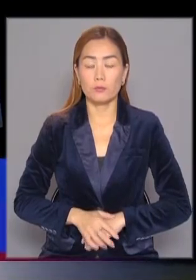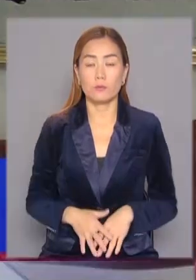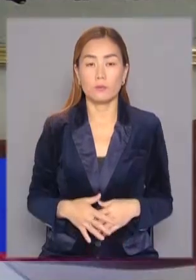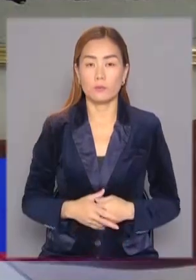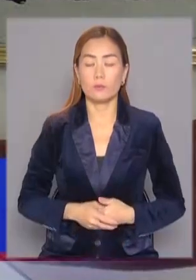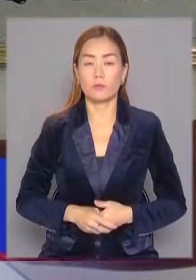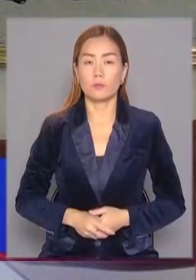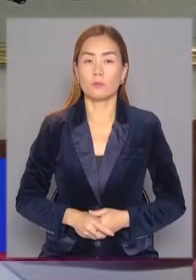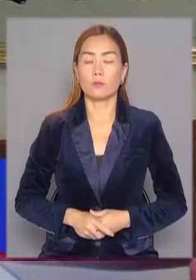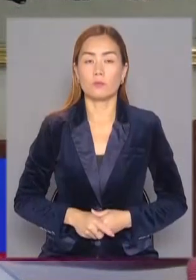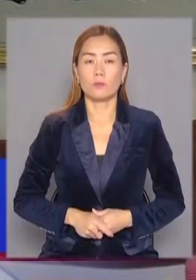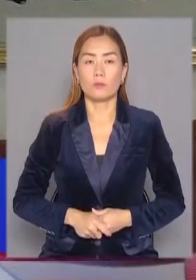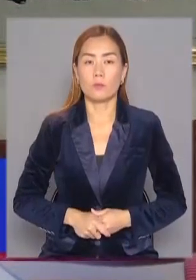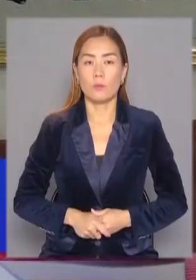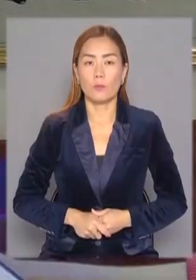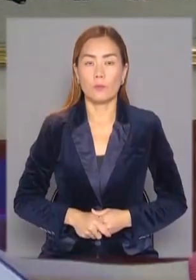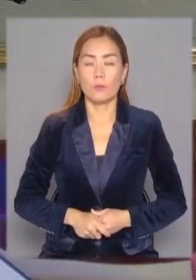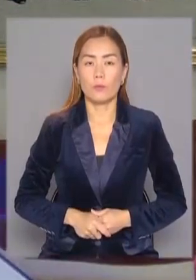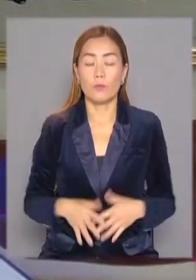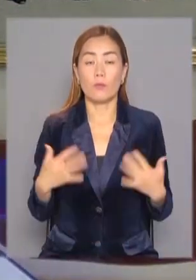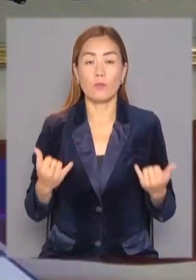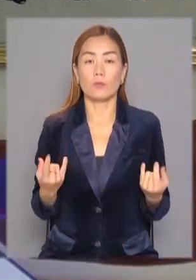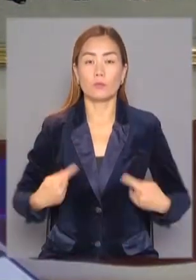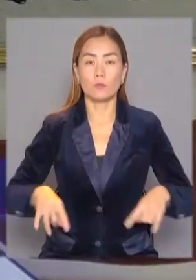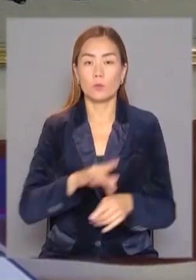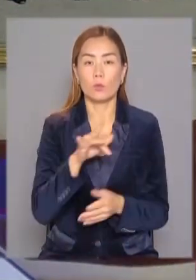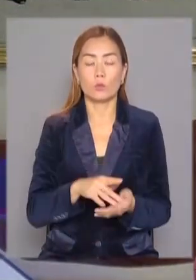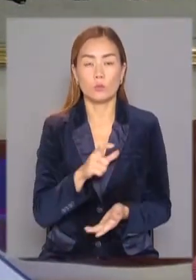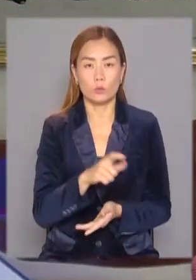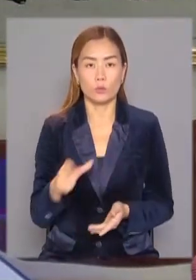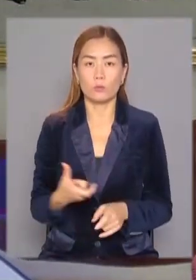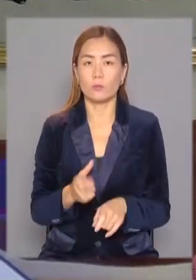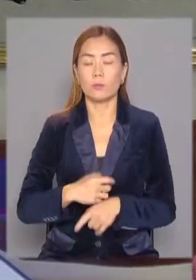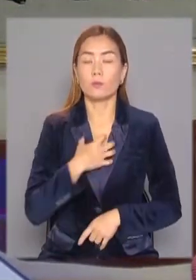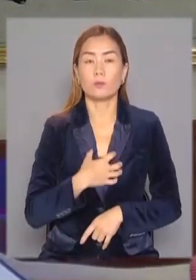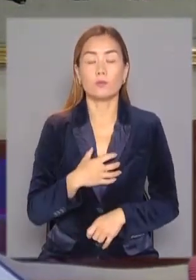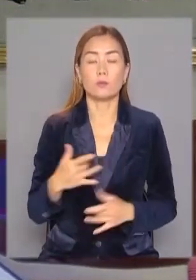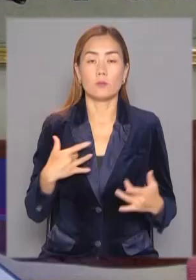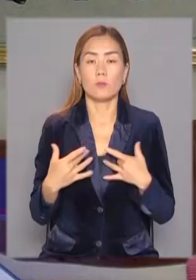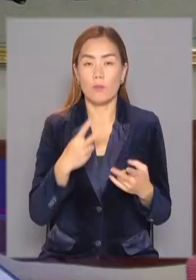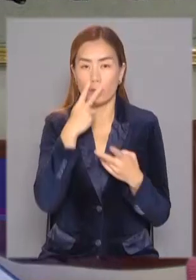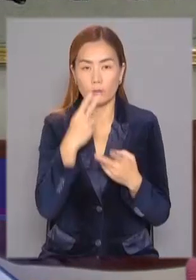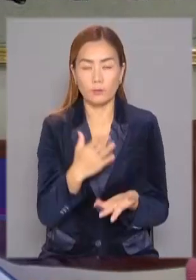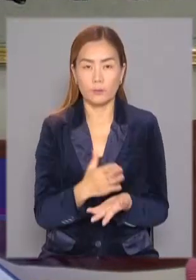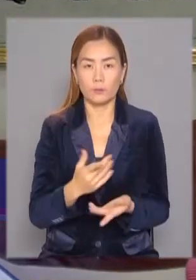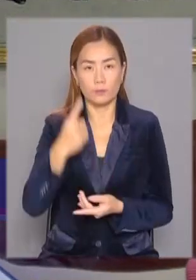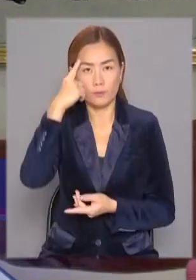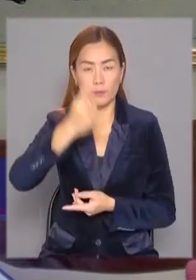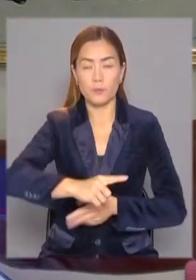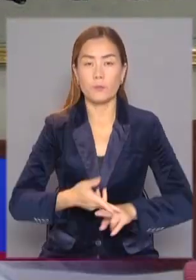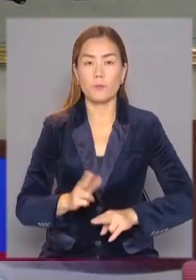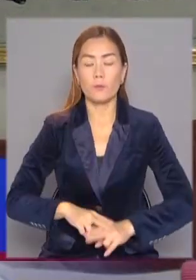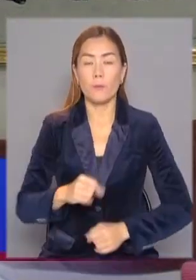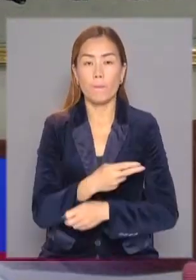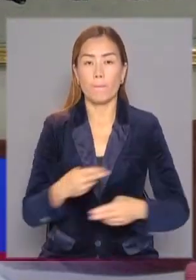Сегодня жители нашего города собрались. Бүгін біздің қаланың тұрғындары өте маңызды спектакльге жиналды. Менің ойымша бұл